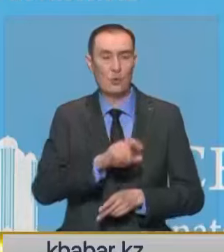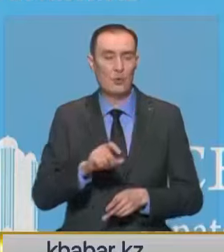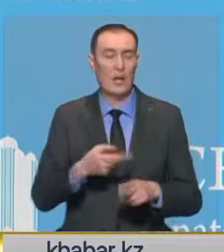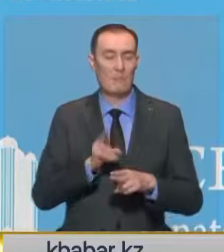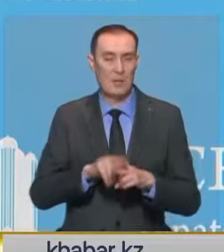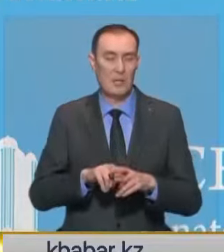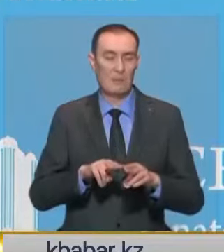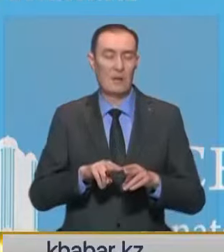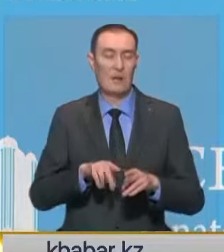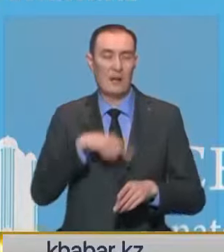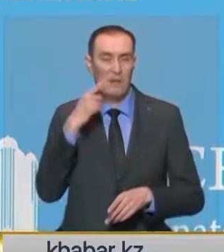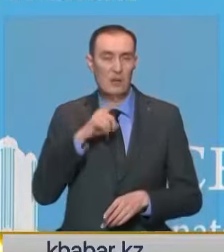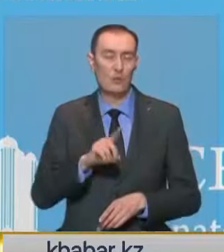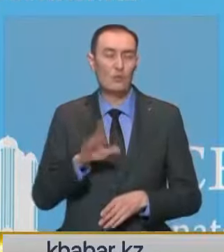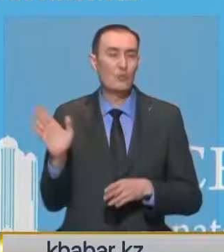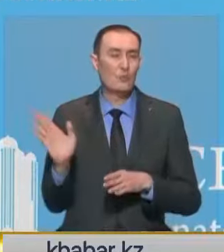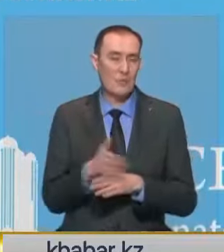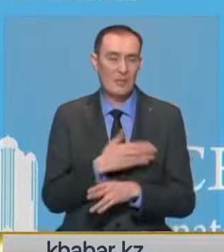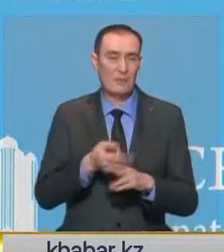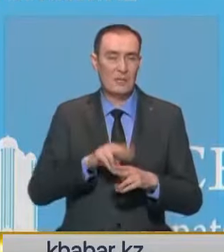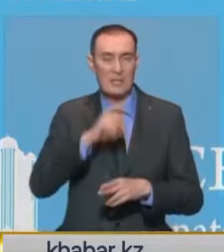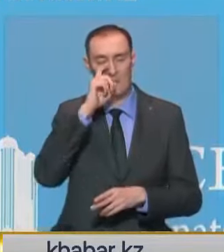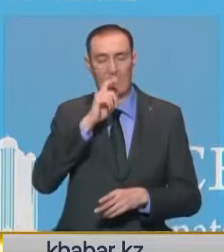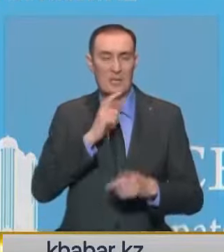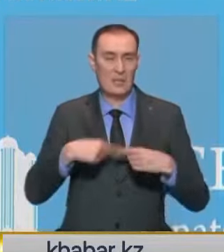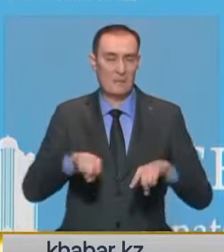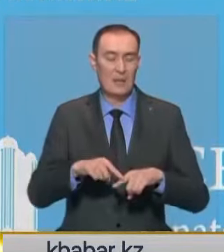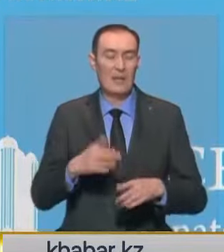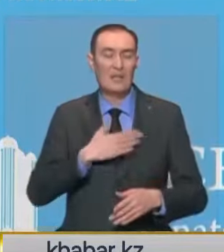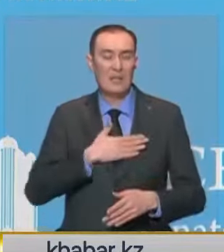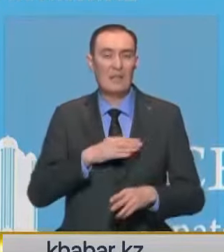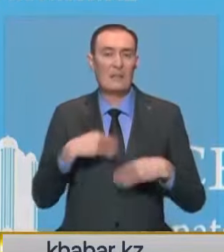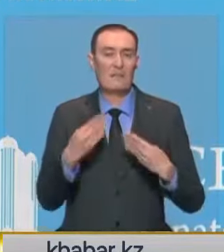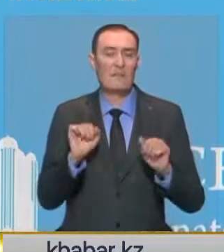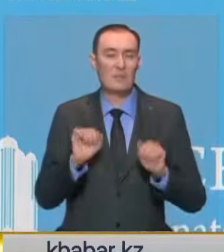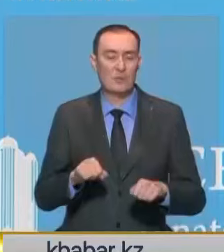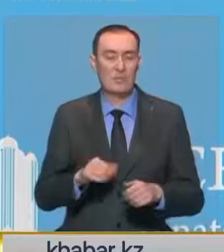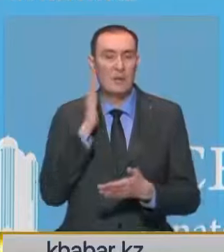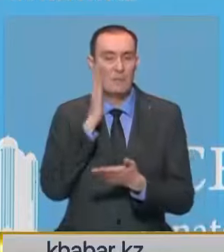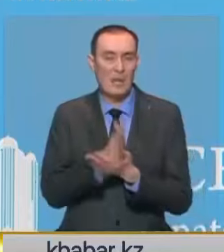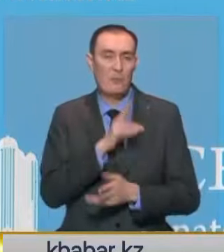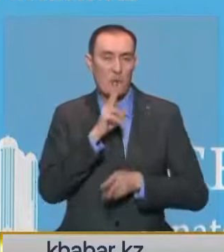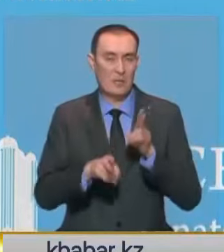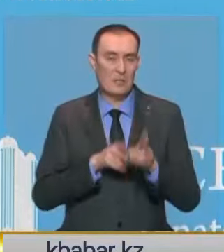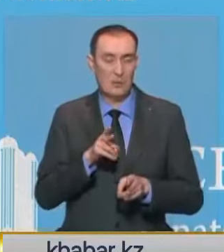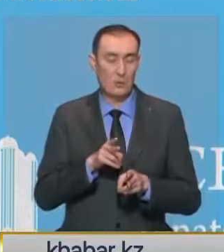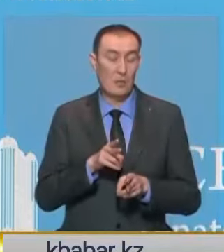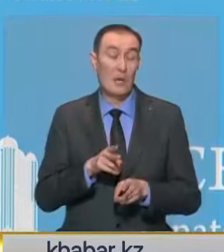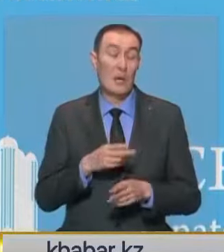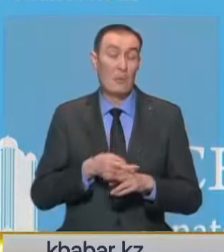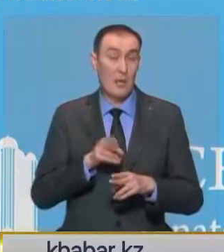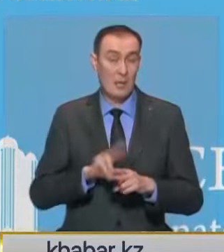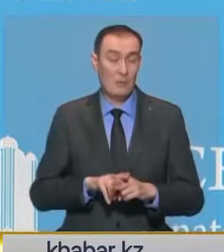говорят. Говорят, уберите вы эти фильтры непонятные. Дайте нам возможность пройти кассацию, третью инстанцию.